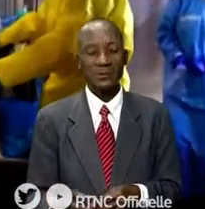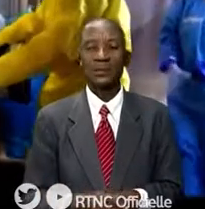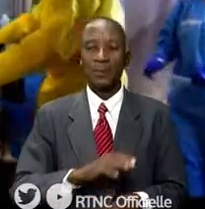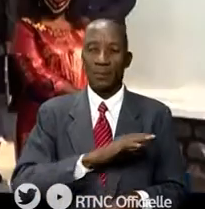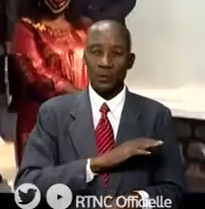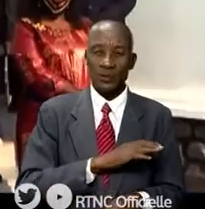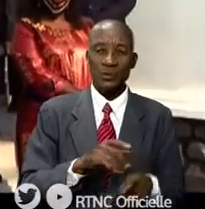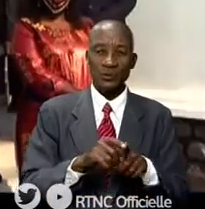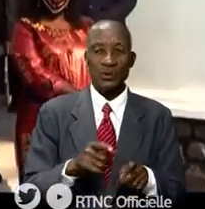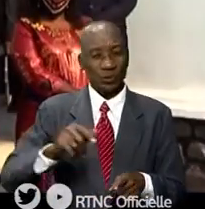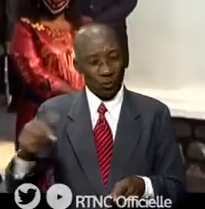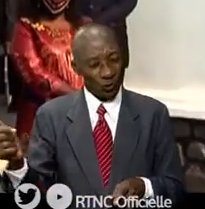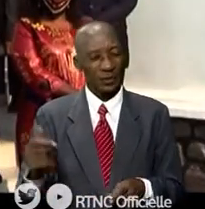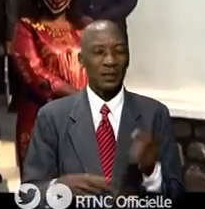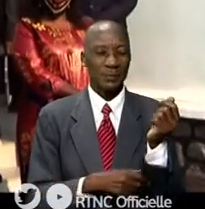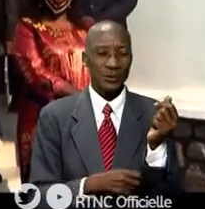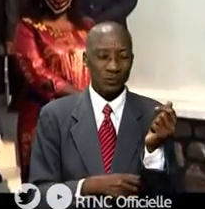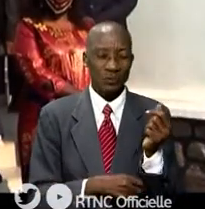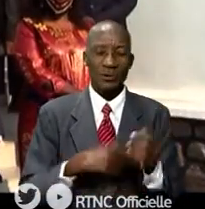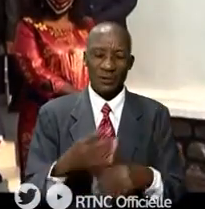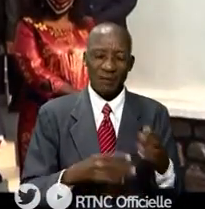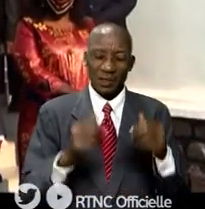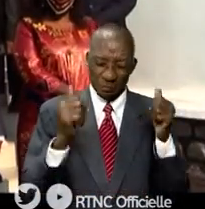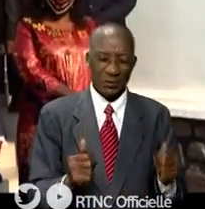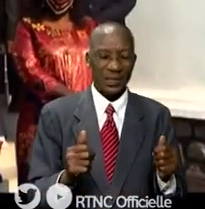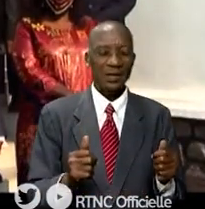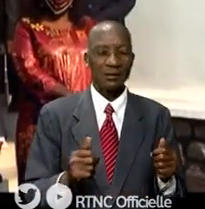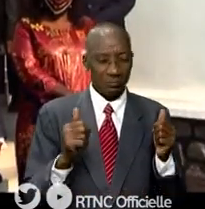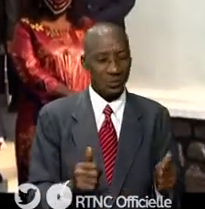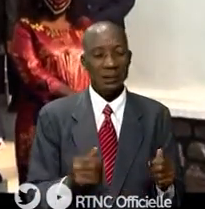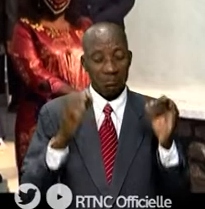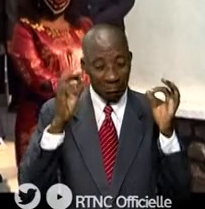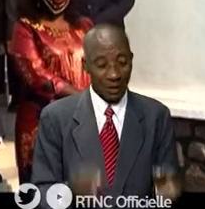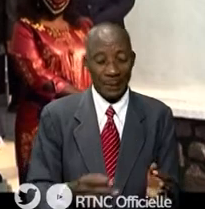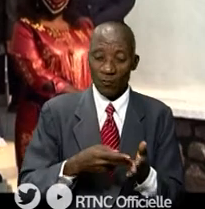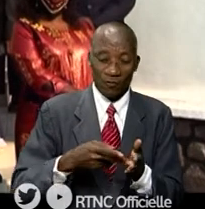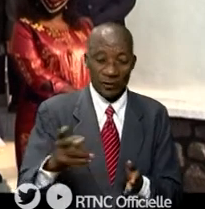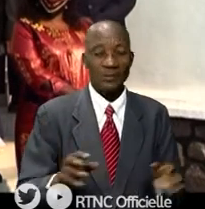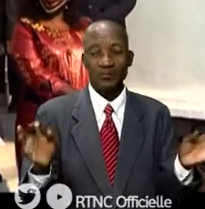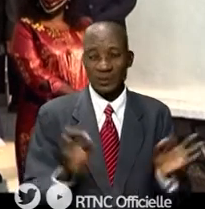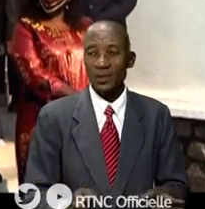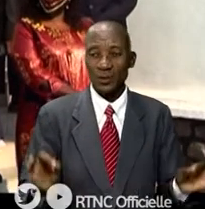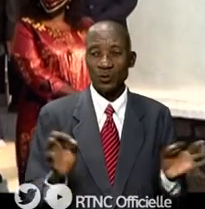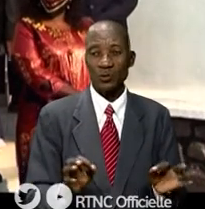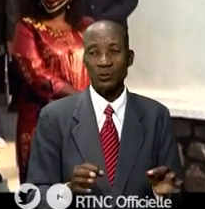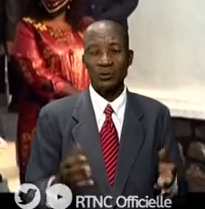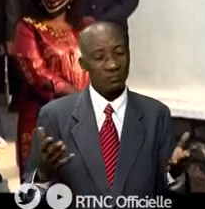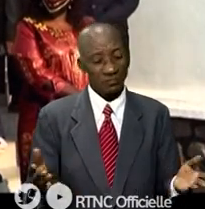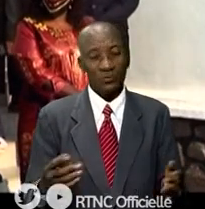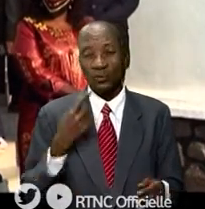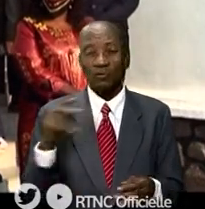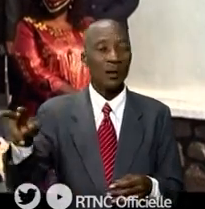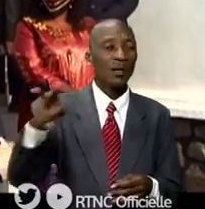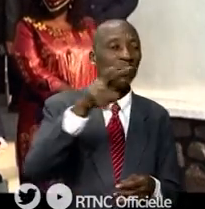agents qui sont en train de faire respecter les mesures, bien que sur terrain, nous avons vu effectivement que les mesures sont peu respectées pour